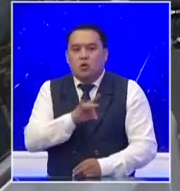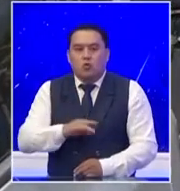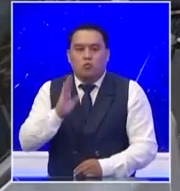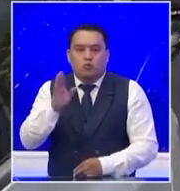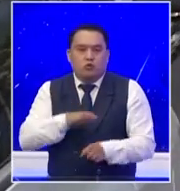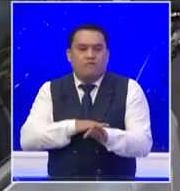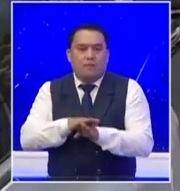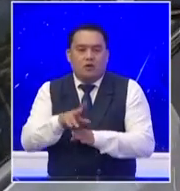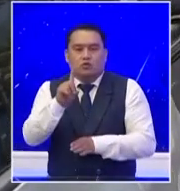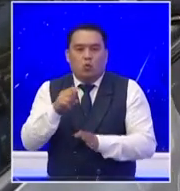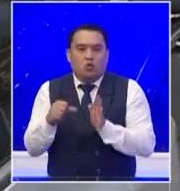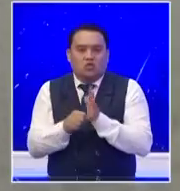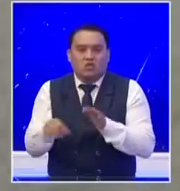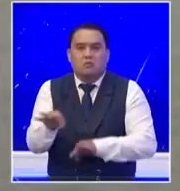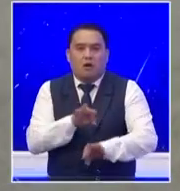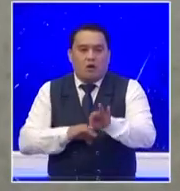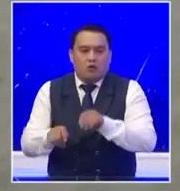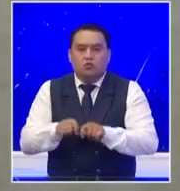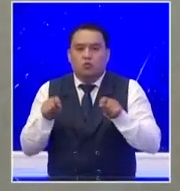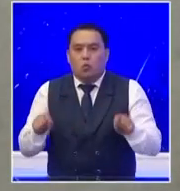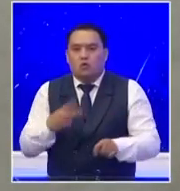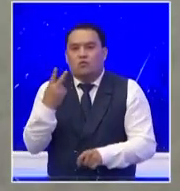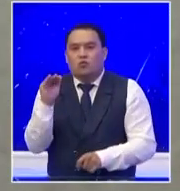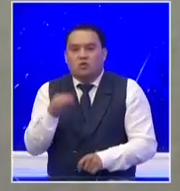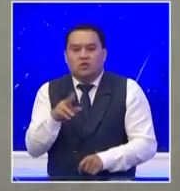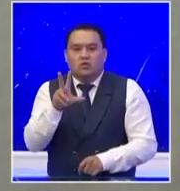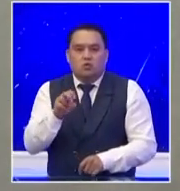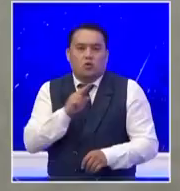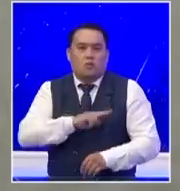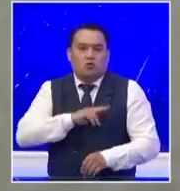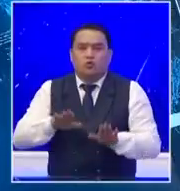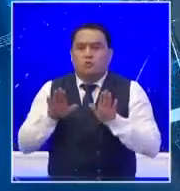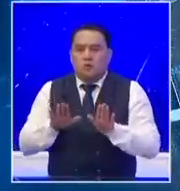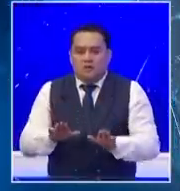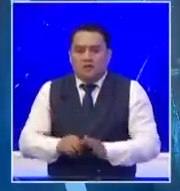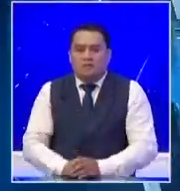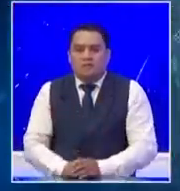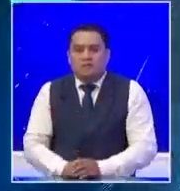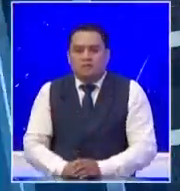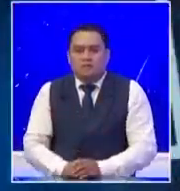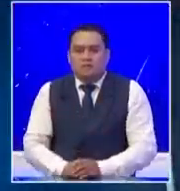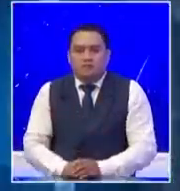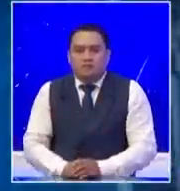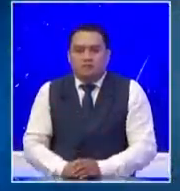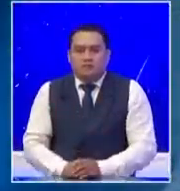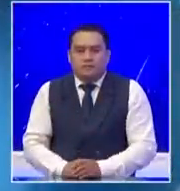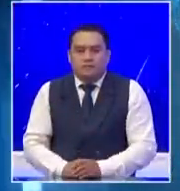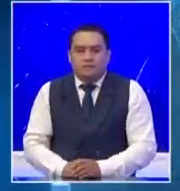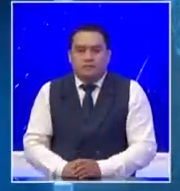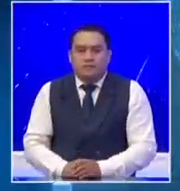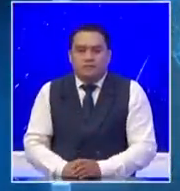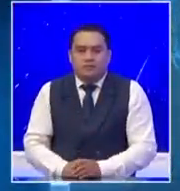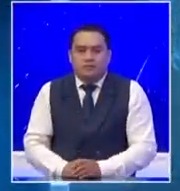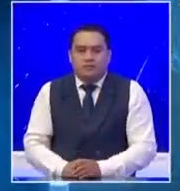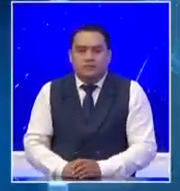будет реализовано 106 проектов и создано более 2300 рабочих мест. Дамир Анитов, Жаслан Шинкенже, телеканал